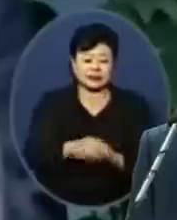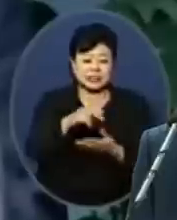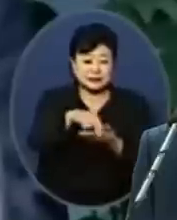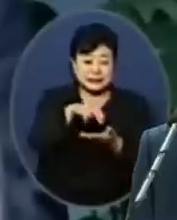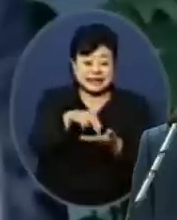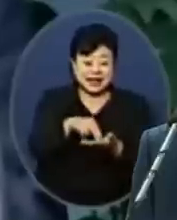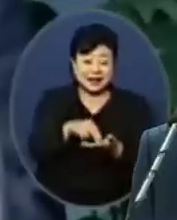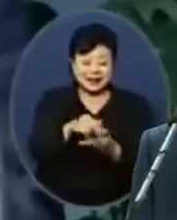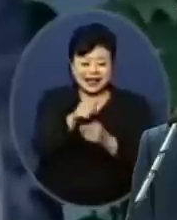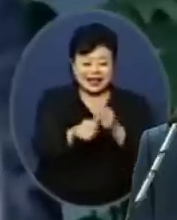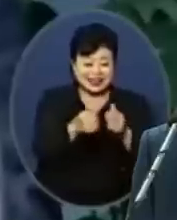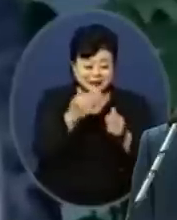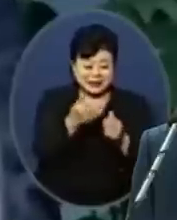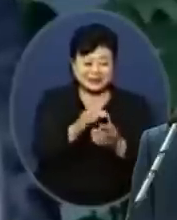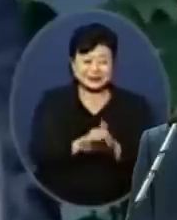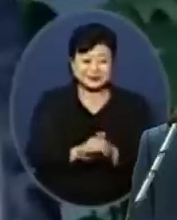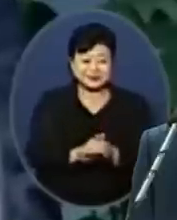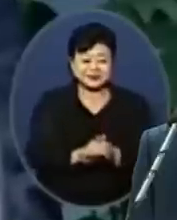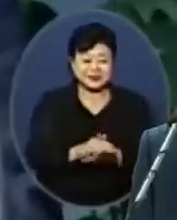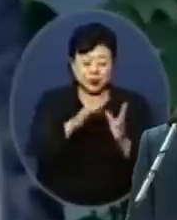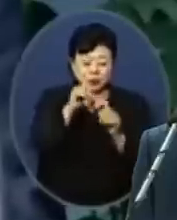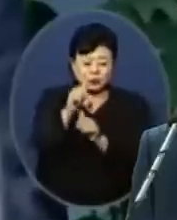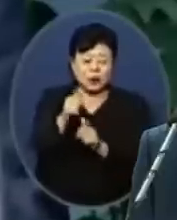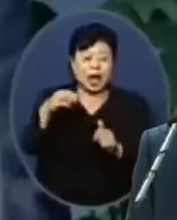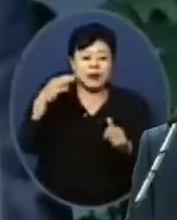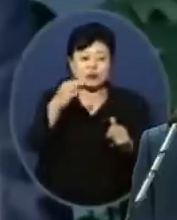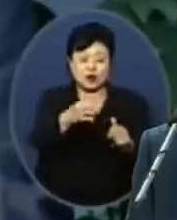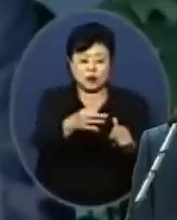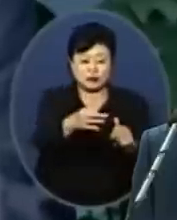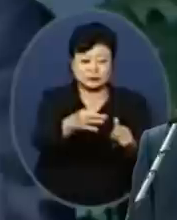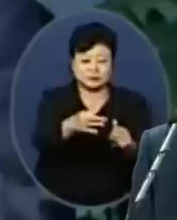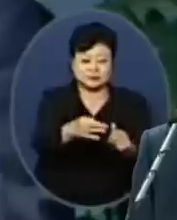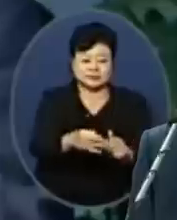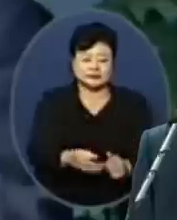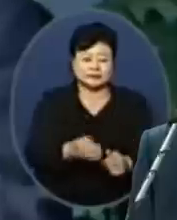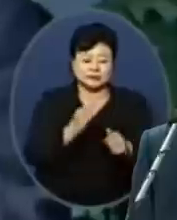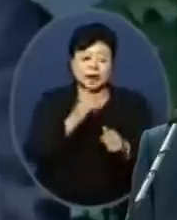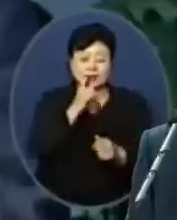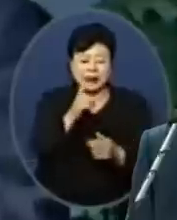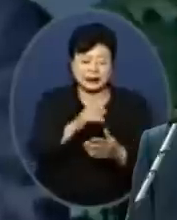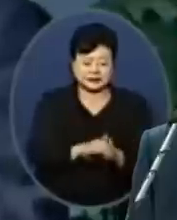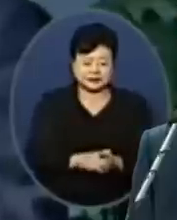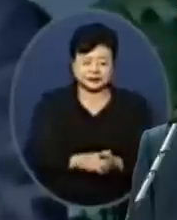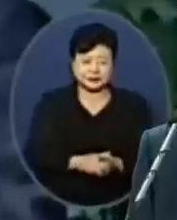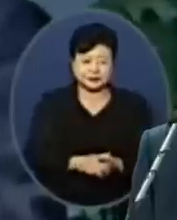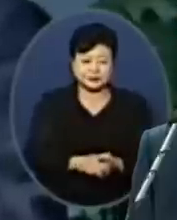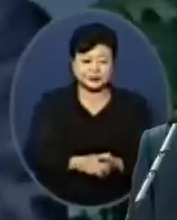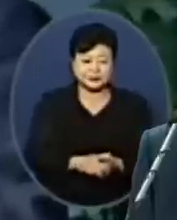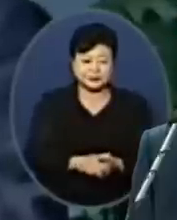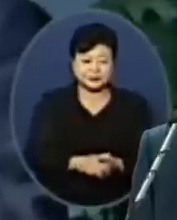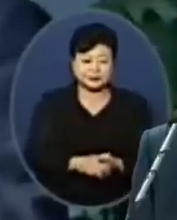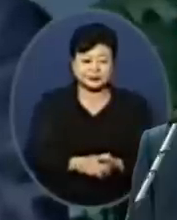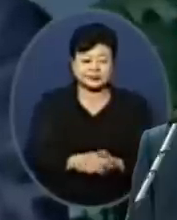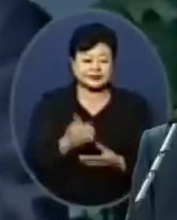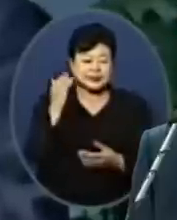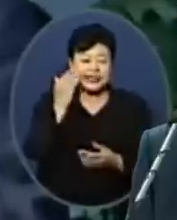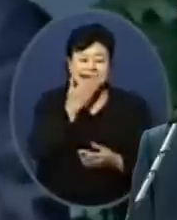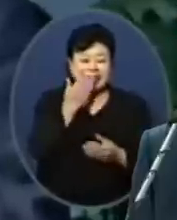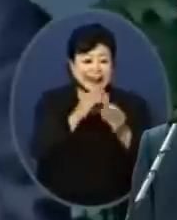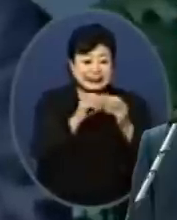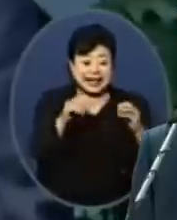그런데 하나님께서는 여호수아를 불러서 격려하는 말씀을 주셨습니다. 가나안